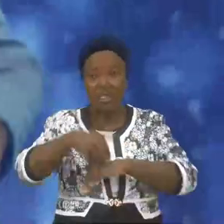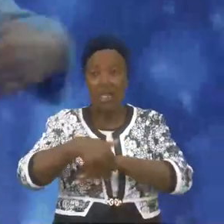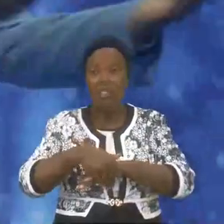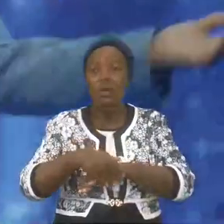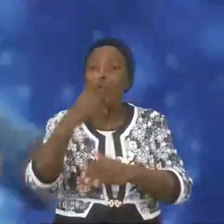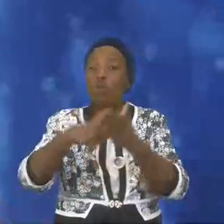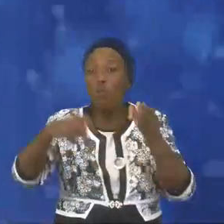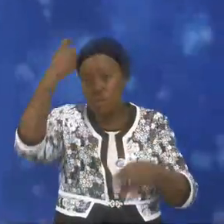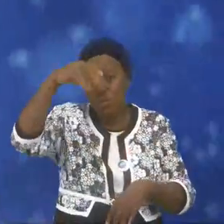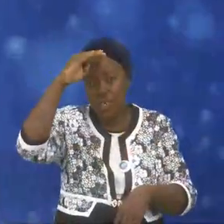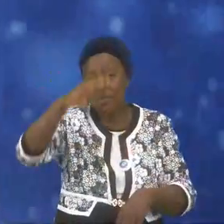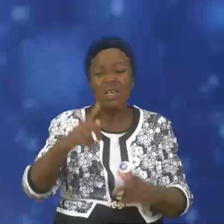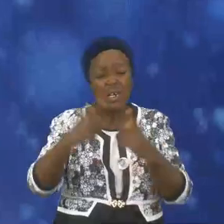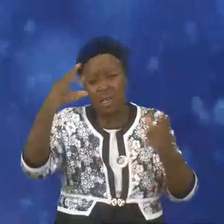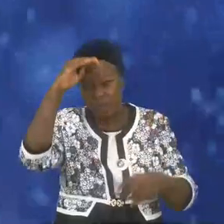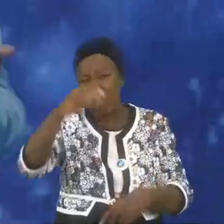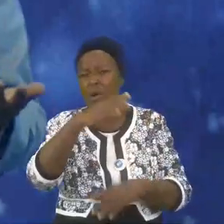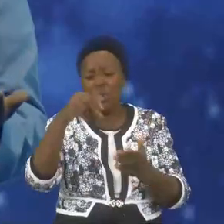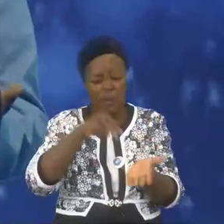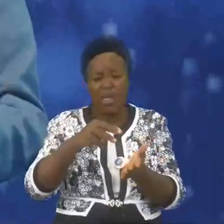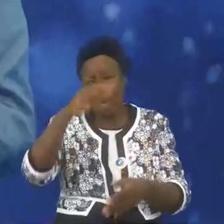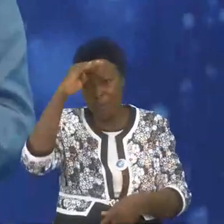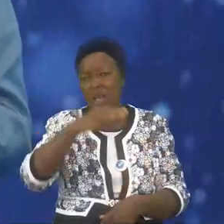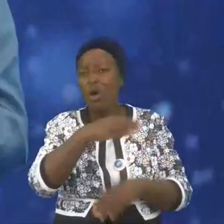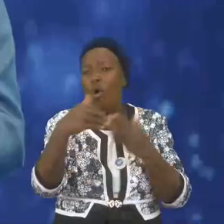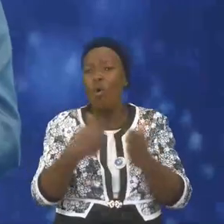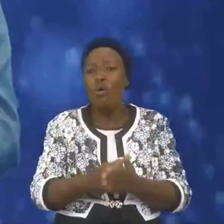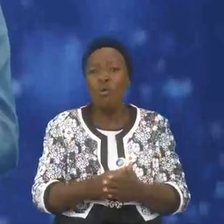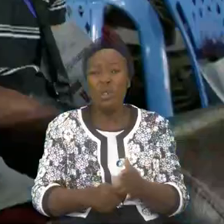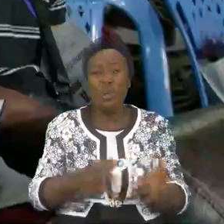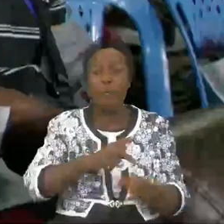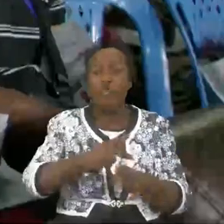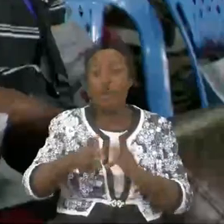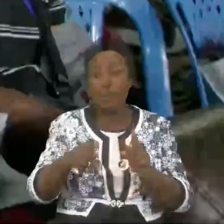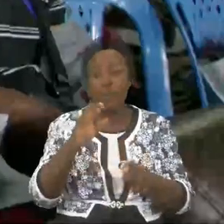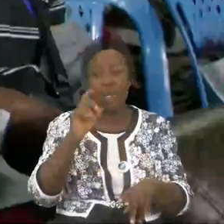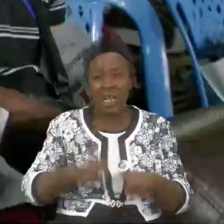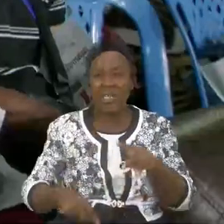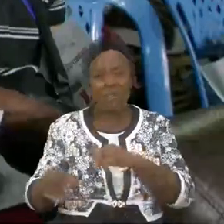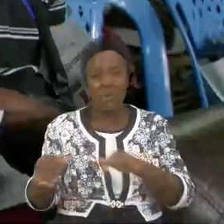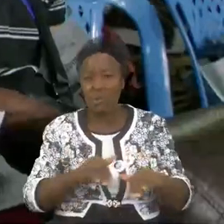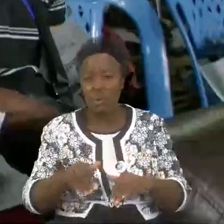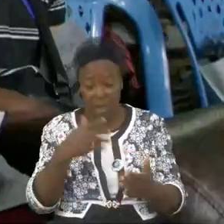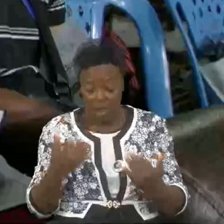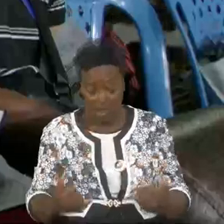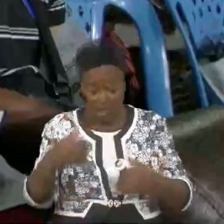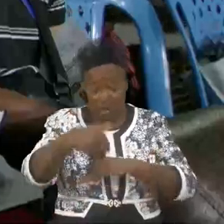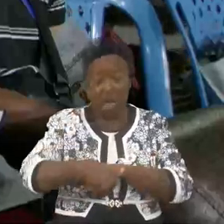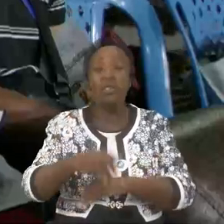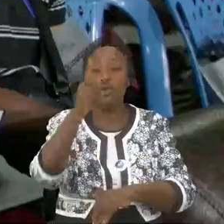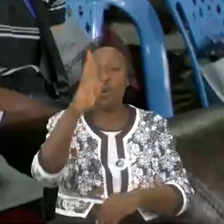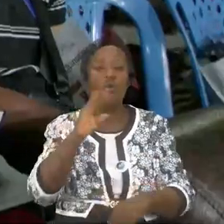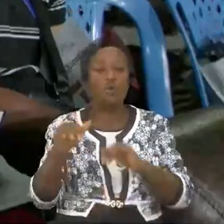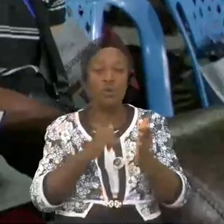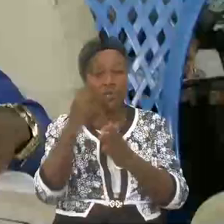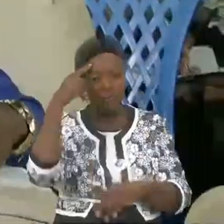ce que les hommes sages, les grands hommes, les hommes médicaux, les professionnels n'ont pas pu faire, ce soir, Dieu